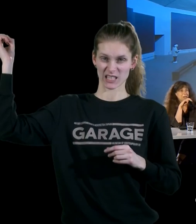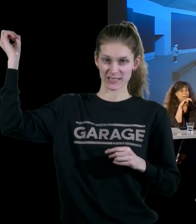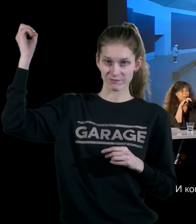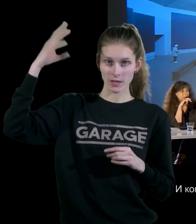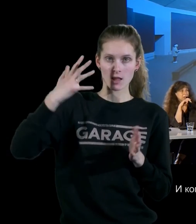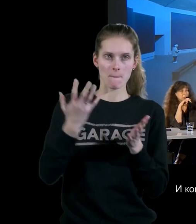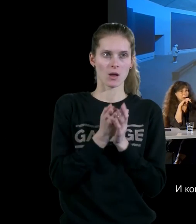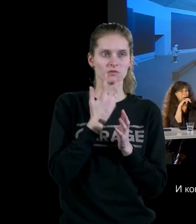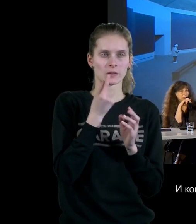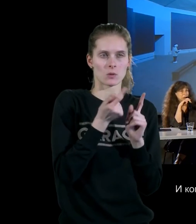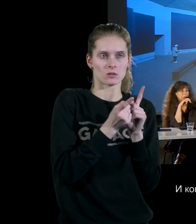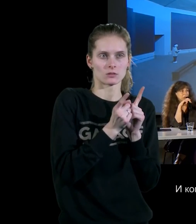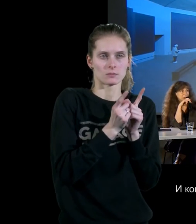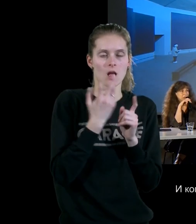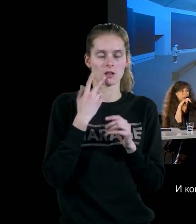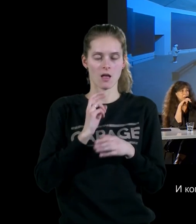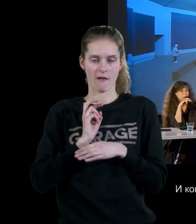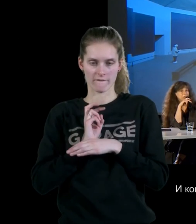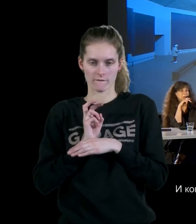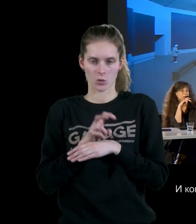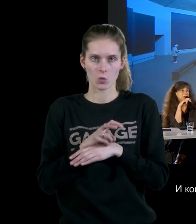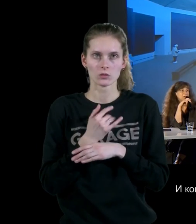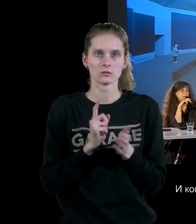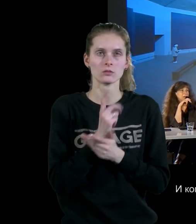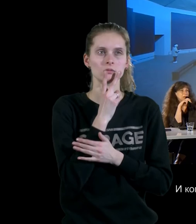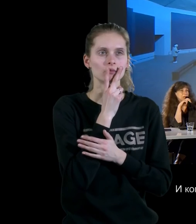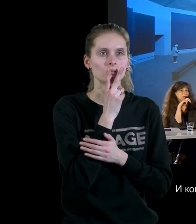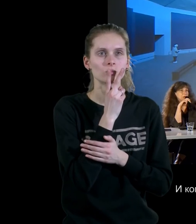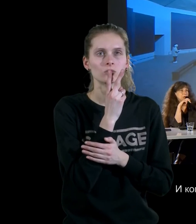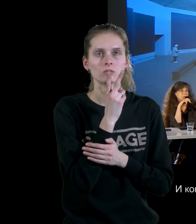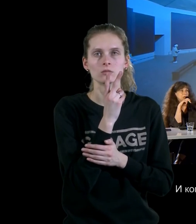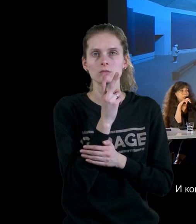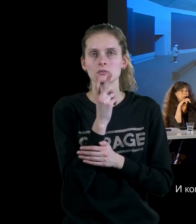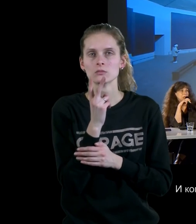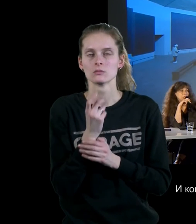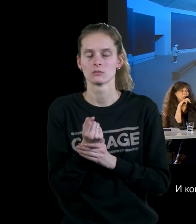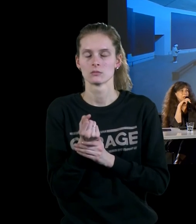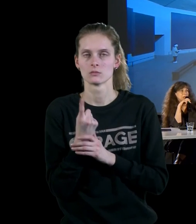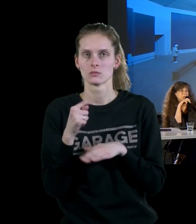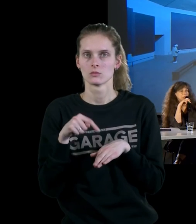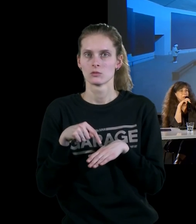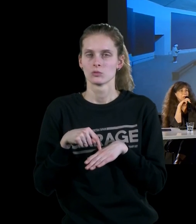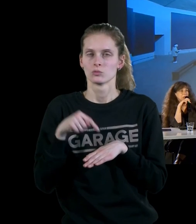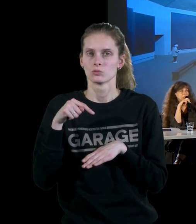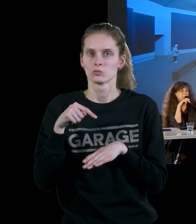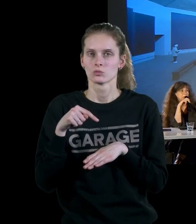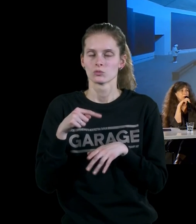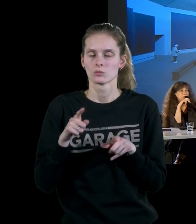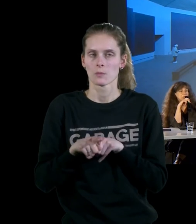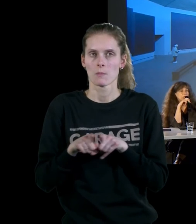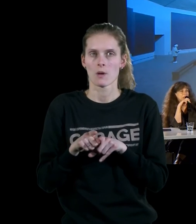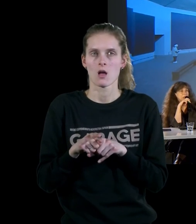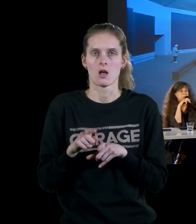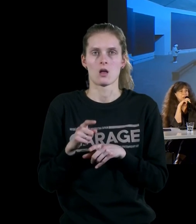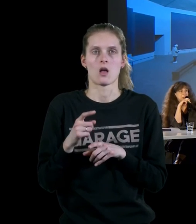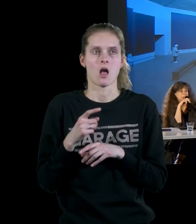капеллу. Когда ты туда входишь и начинаешь в них всматриваться, возникает ощущение, что это такая, знаете, вот самый